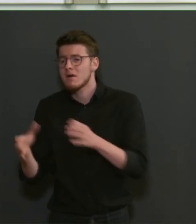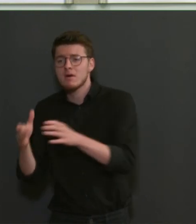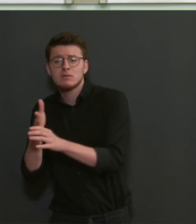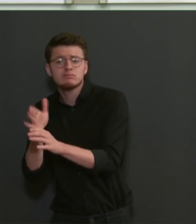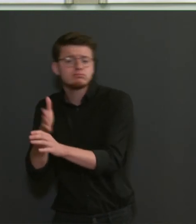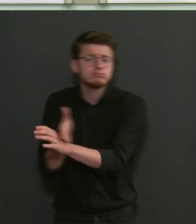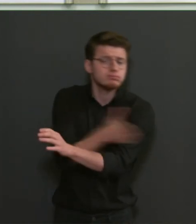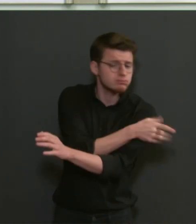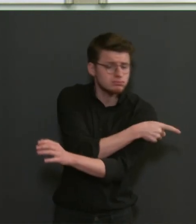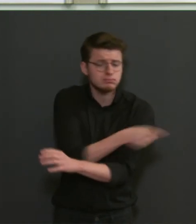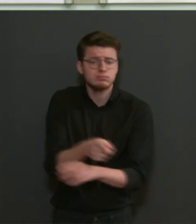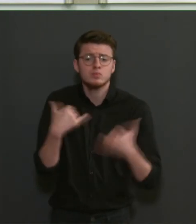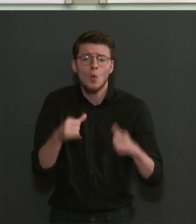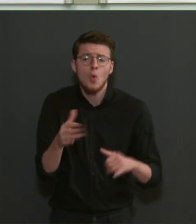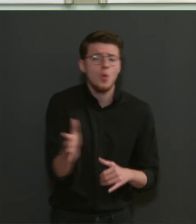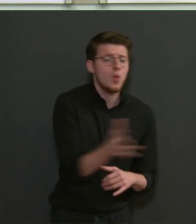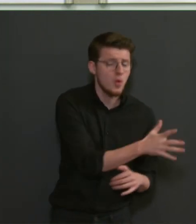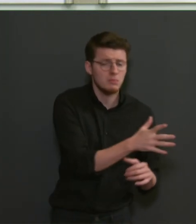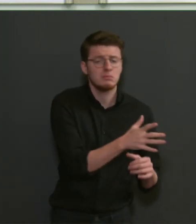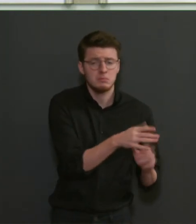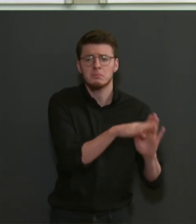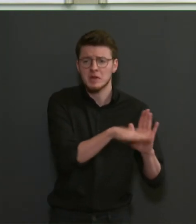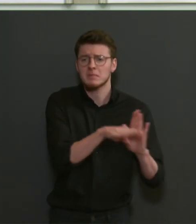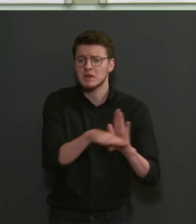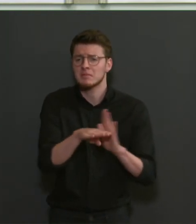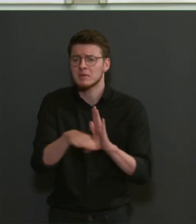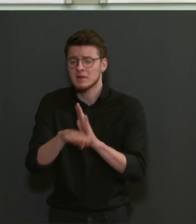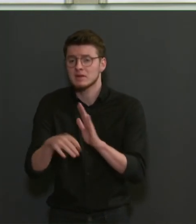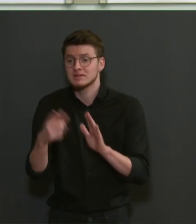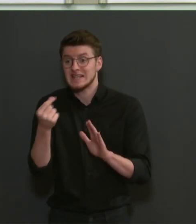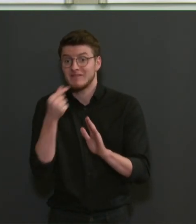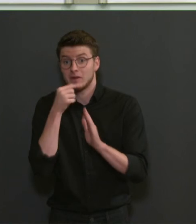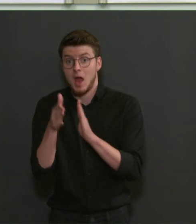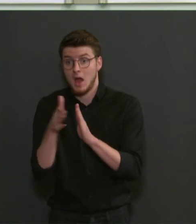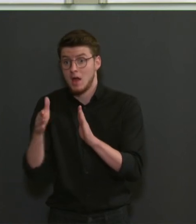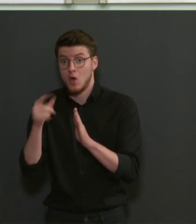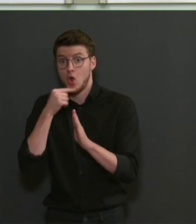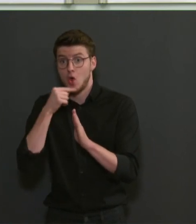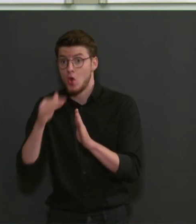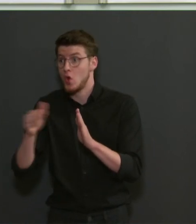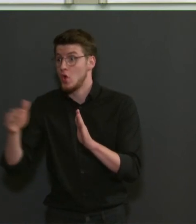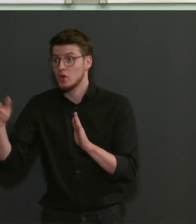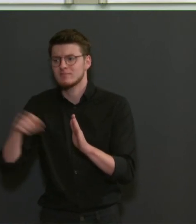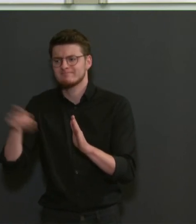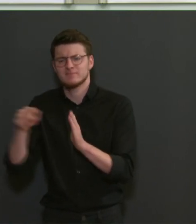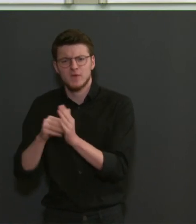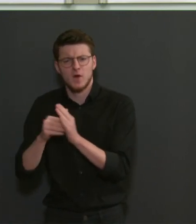aantal besmettingen wel nog toe, maar ook hier minder snel dan voorheen.